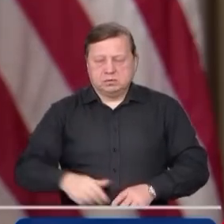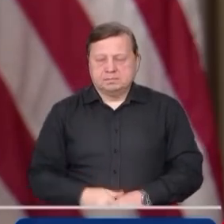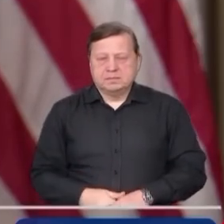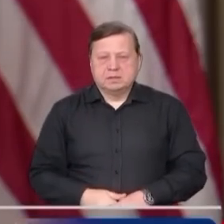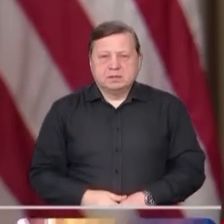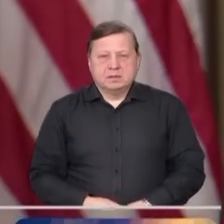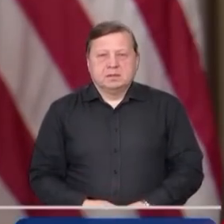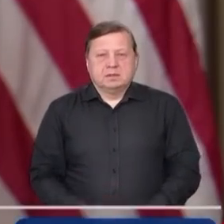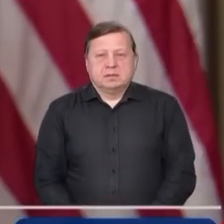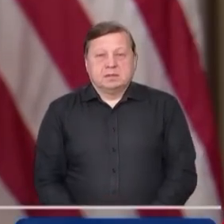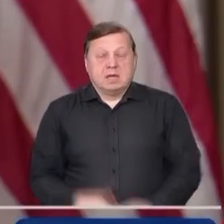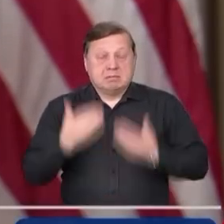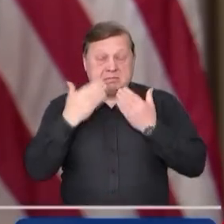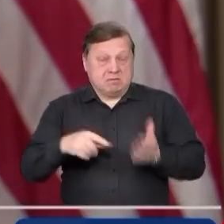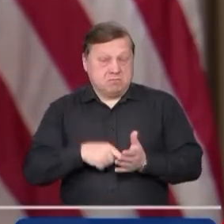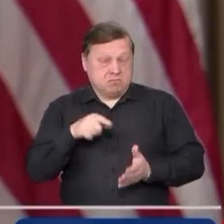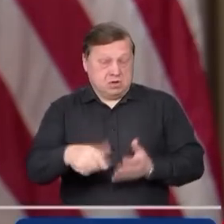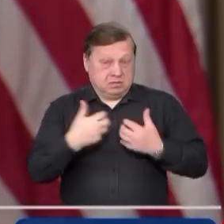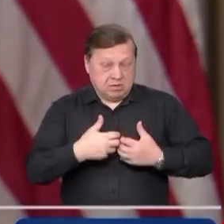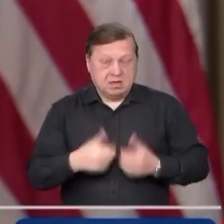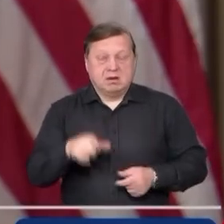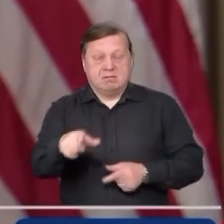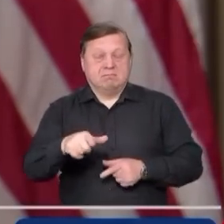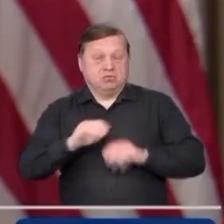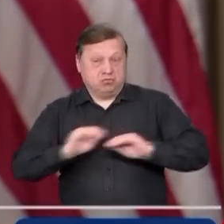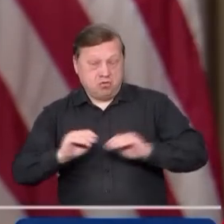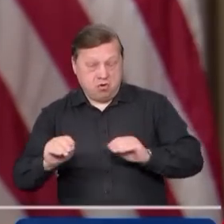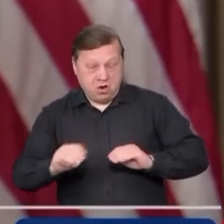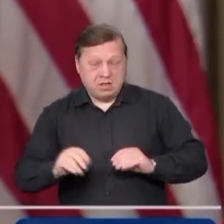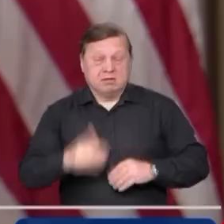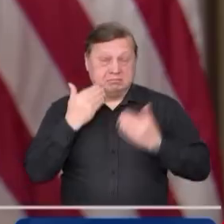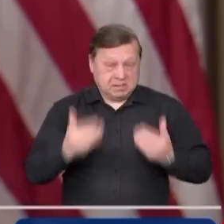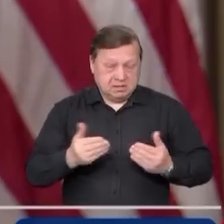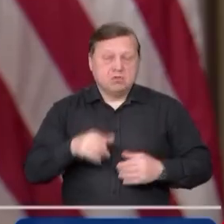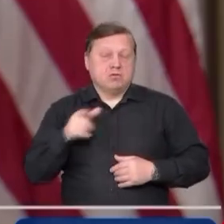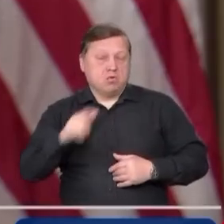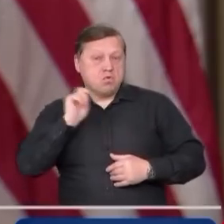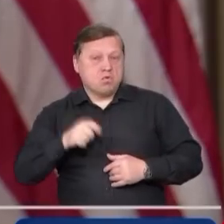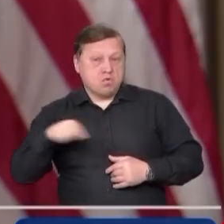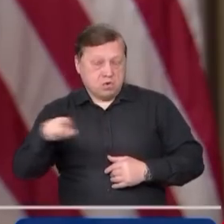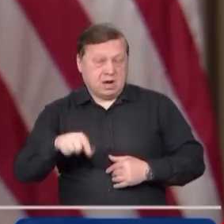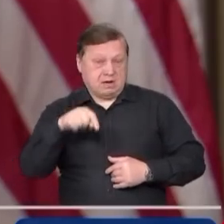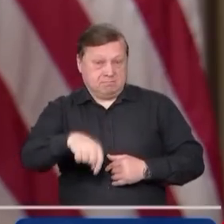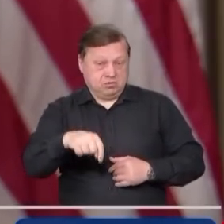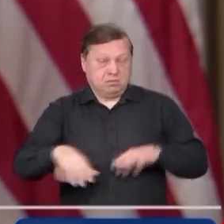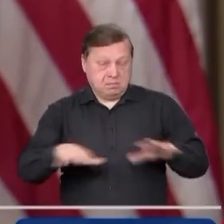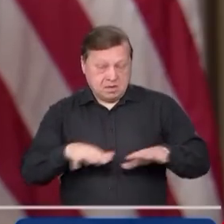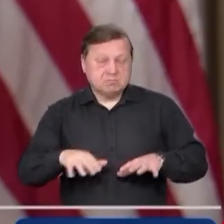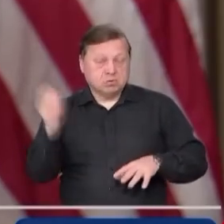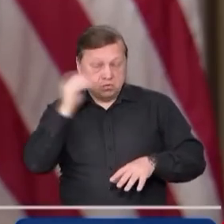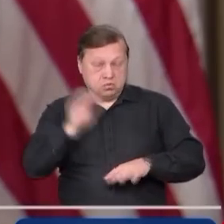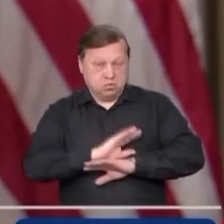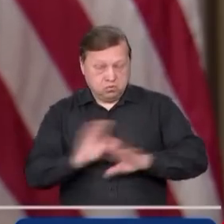Dzięki temu wyposażeniu i szkoleniom Ukraińcy wzmacniają swoje możliwości taktyczne i